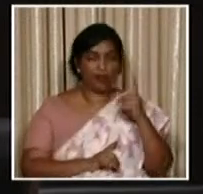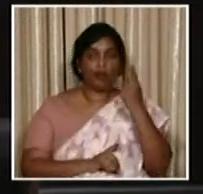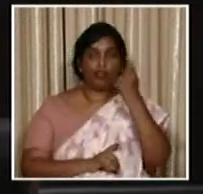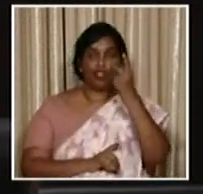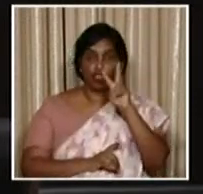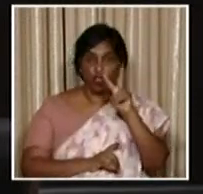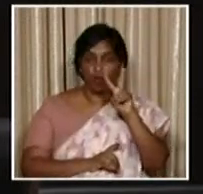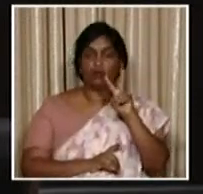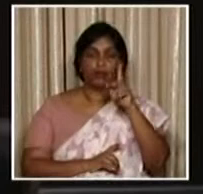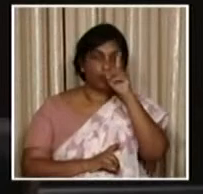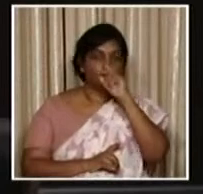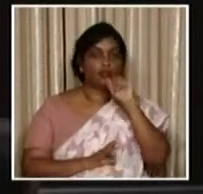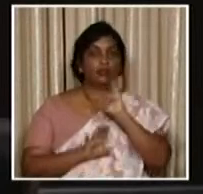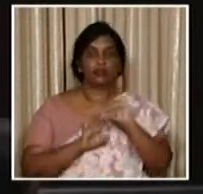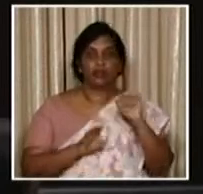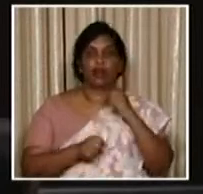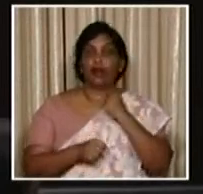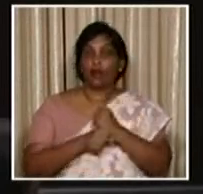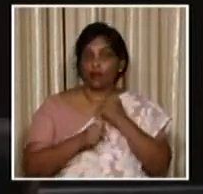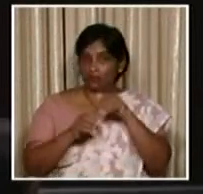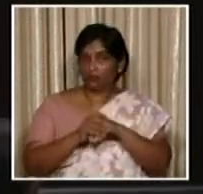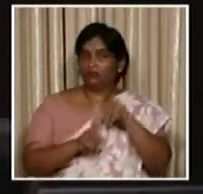වෙනි මාසේ 16 දැන් මේ